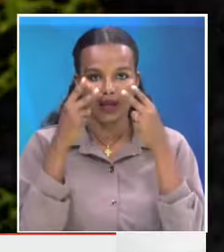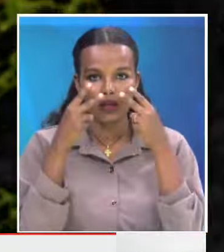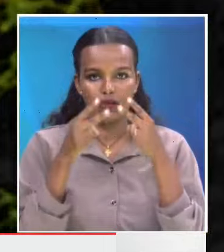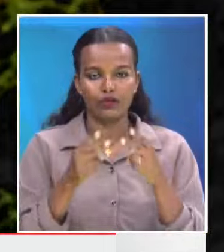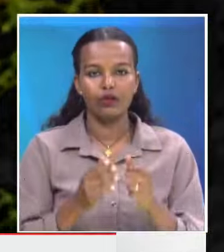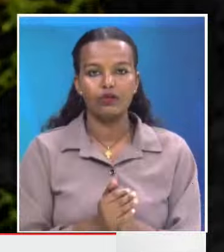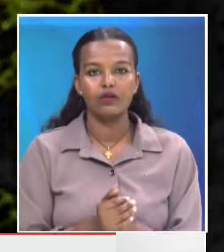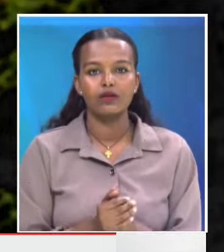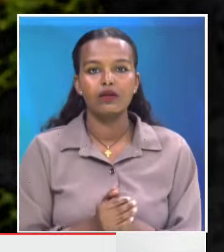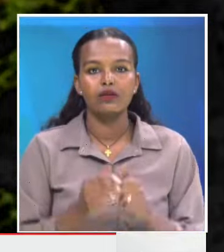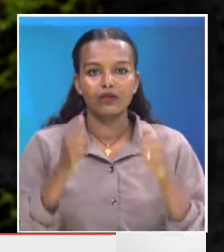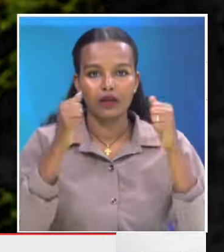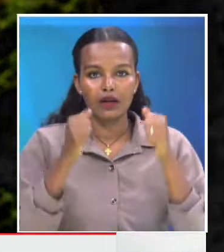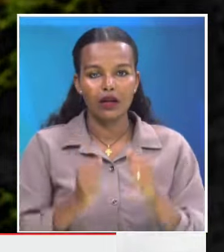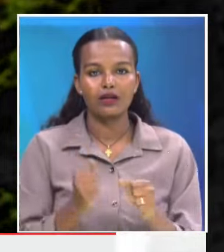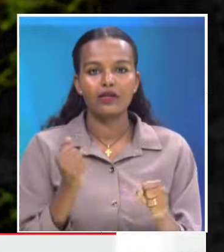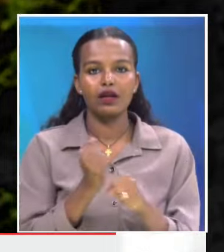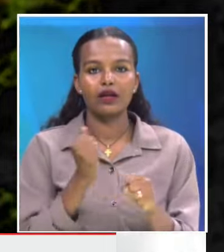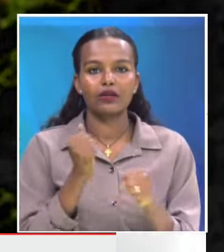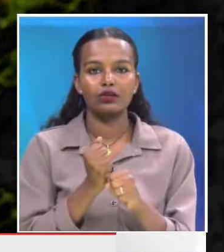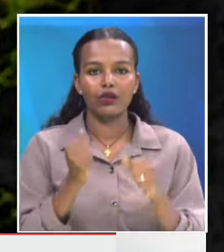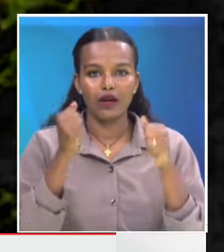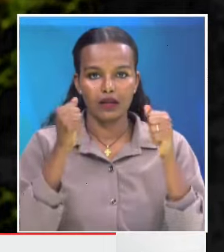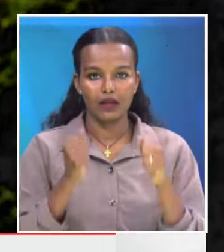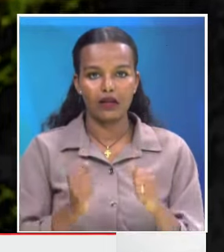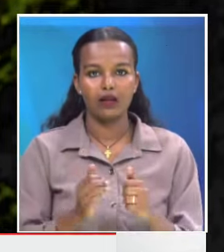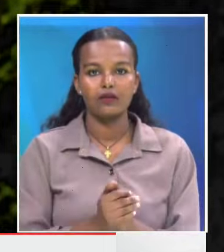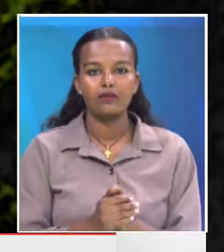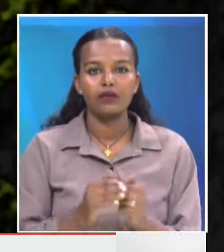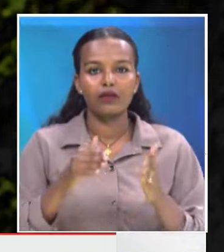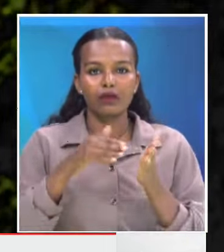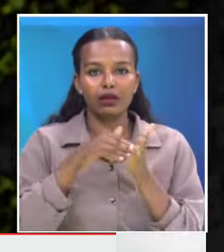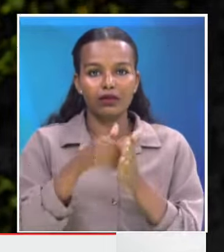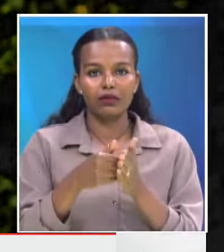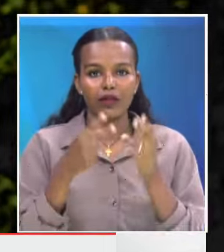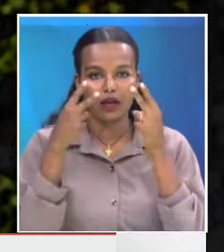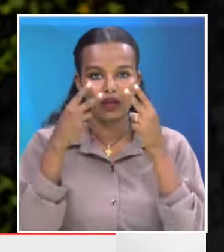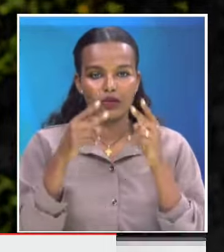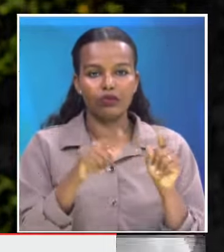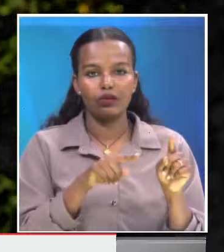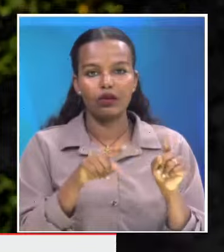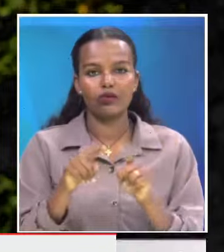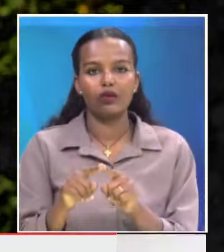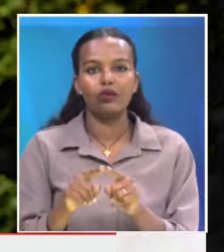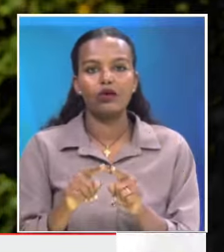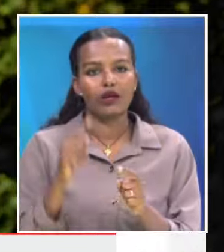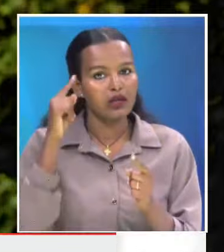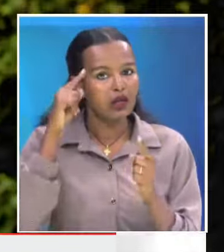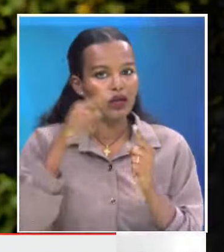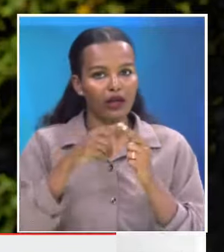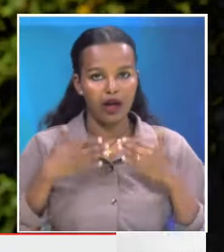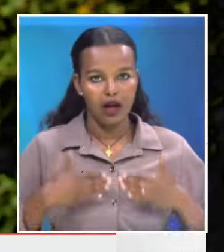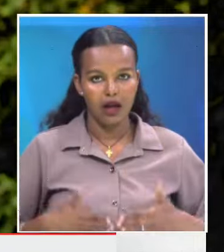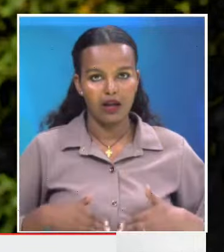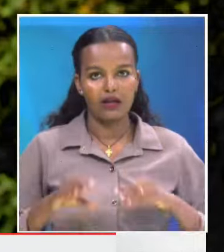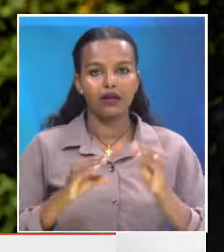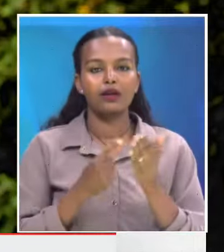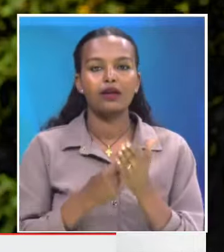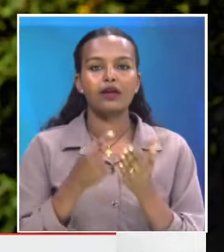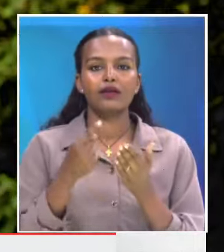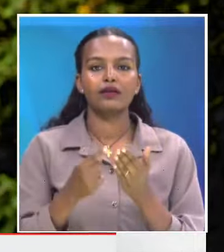ያየናቸውን በጥንካሬ ያከናወናቸውን አጠንክረን በድክመቶቻችን ላይ ደግሞ የቅድ አካል አድርገን